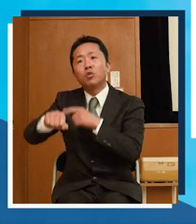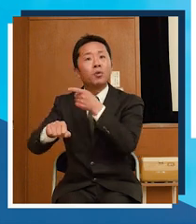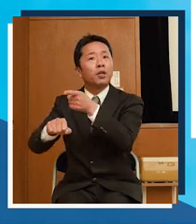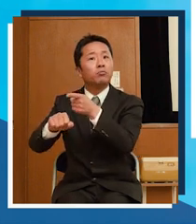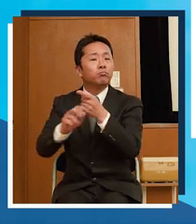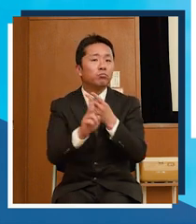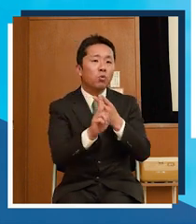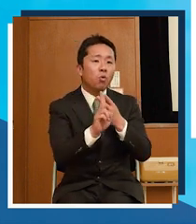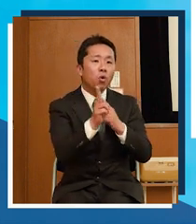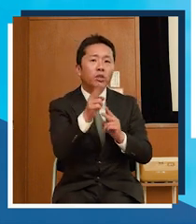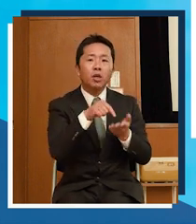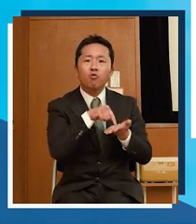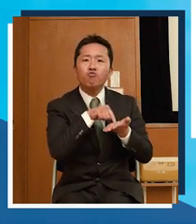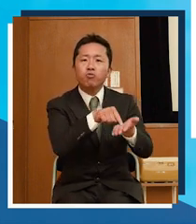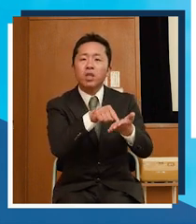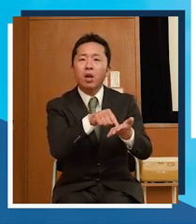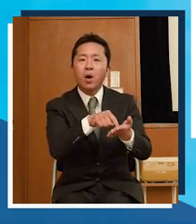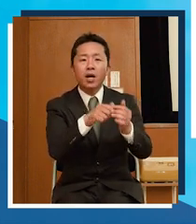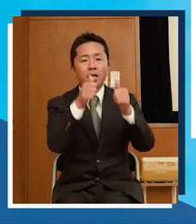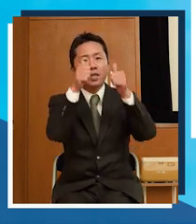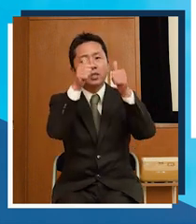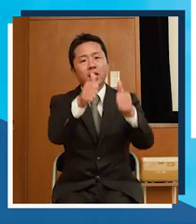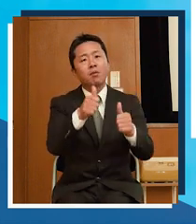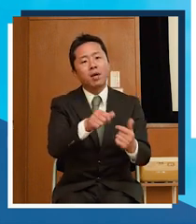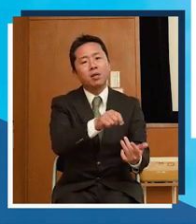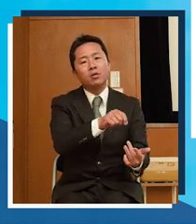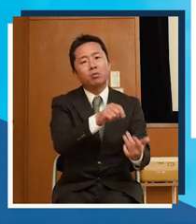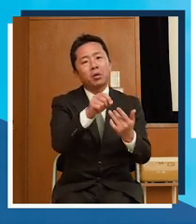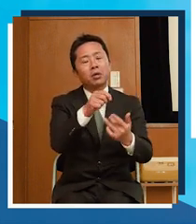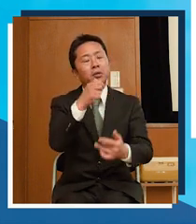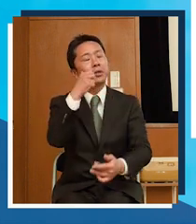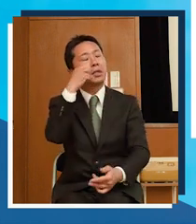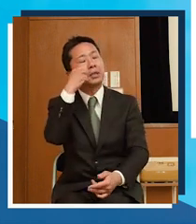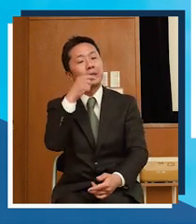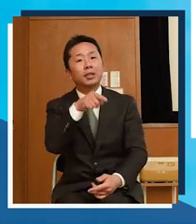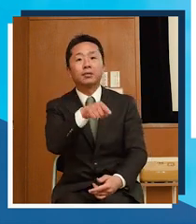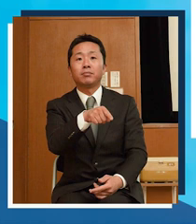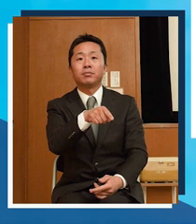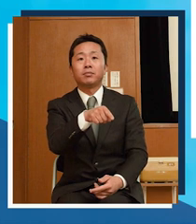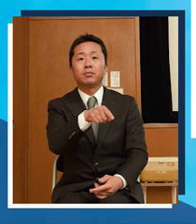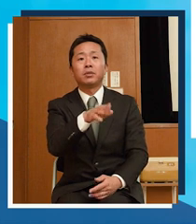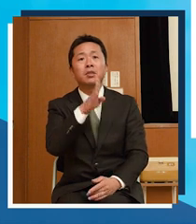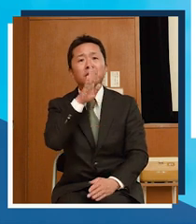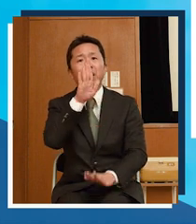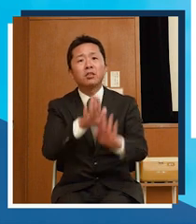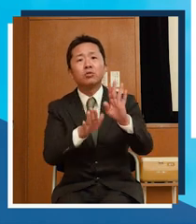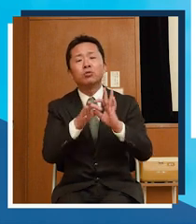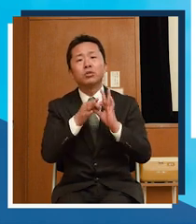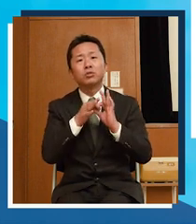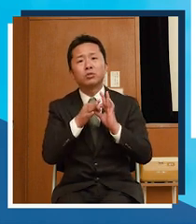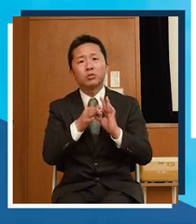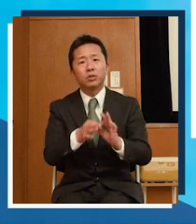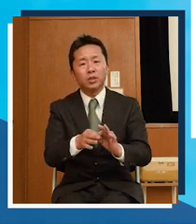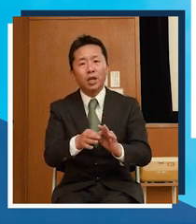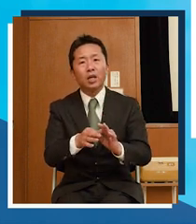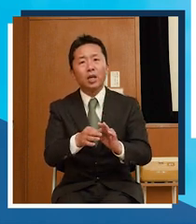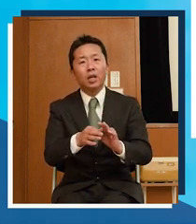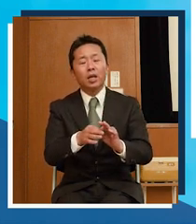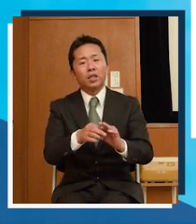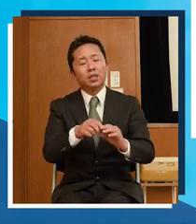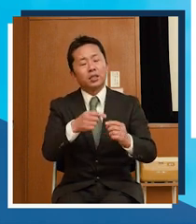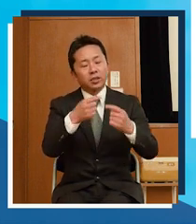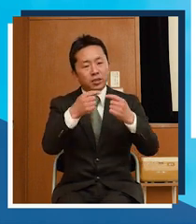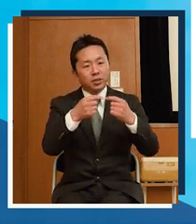沖縄県の訴えは裁判で取り上げられすらされないということについて非常に地方自治を否定